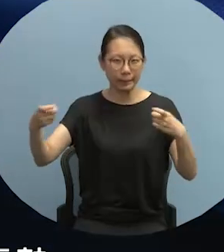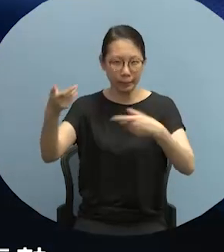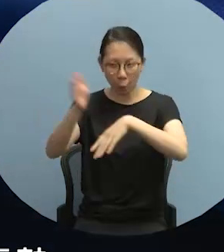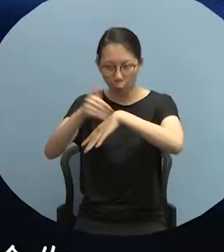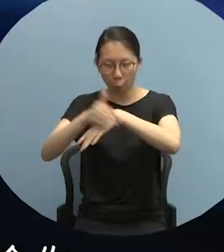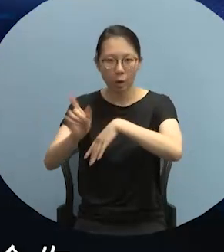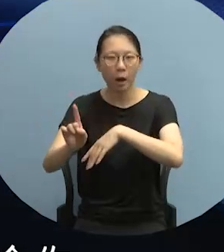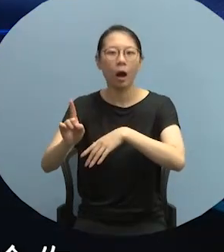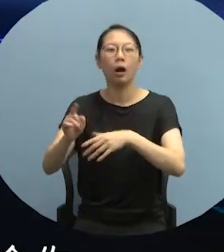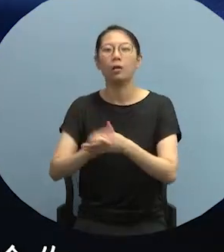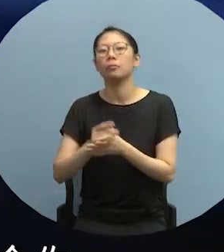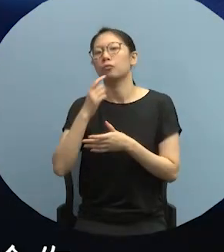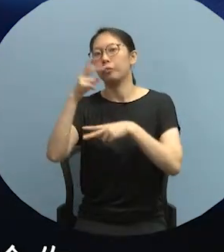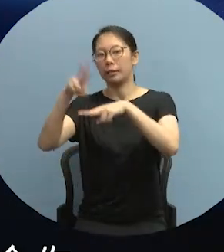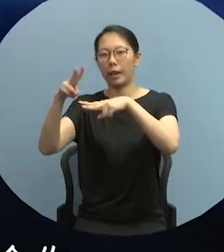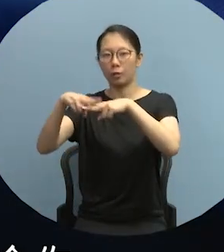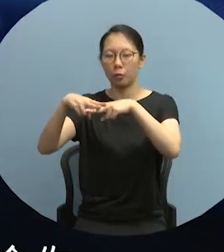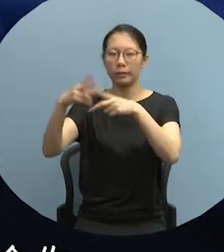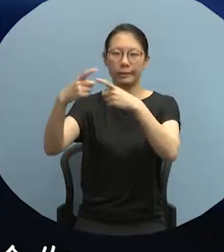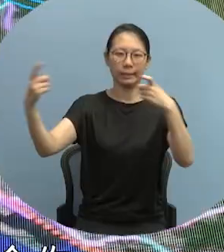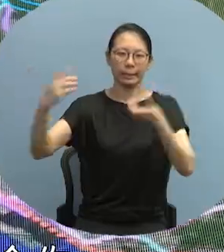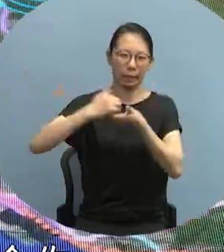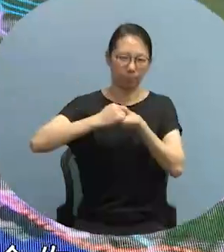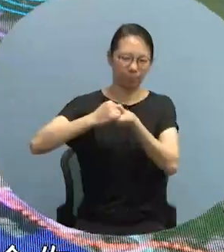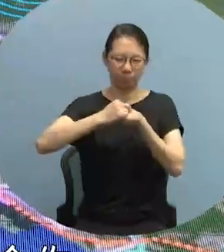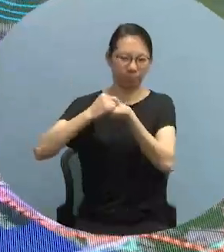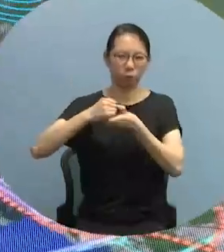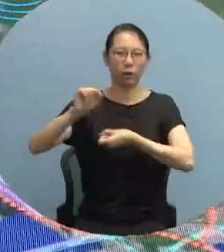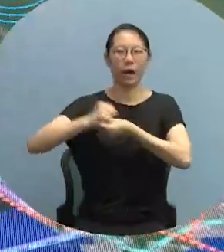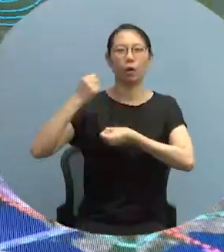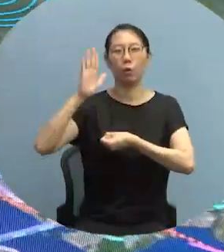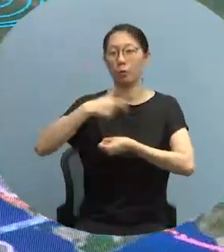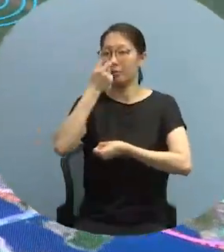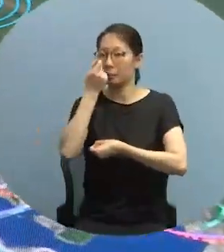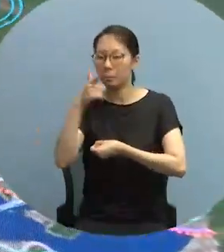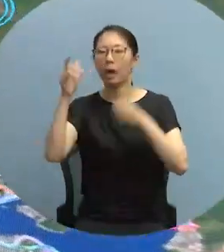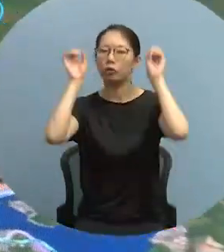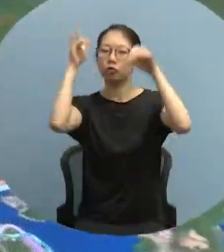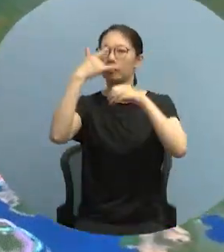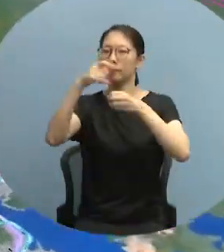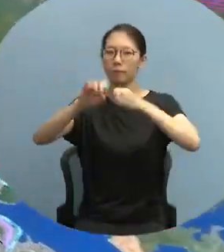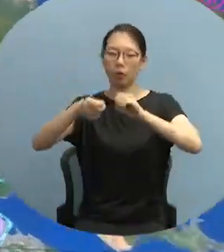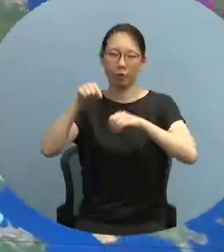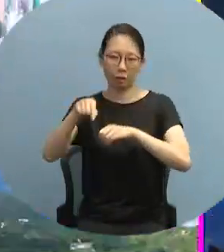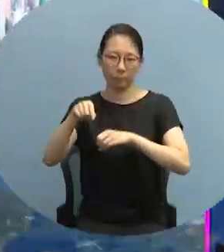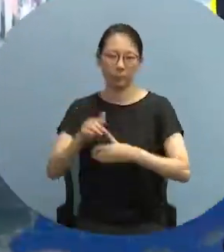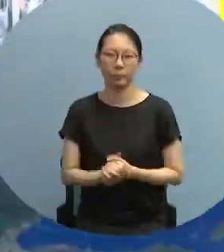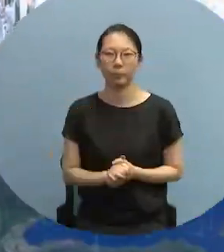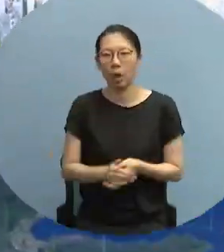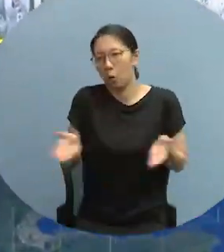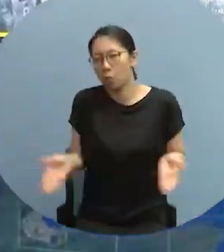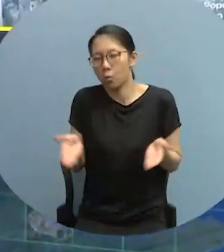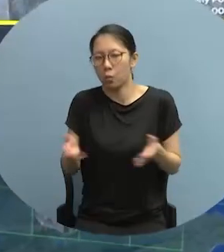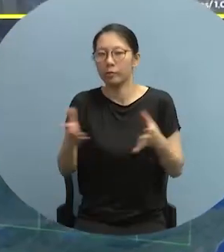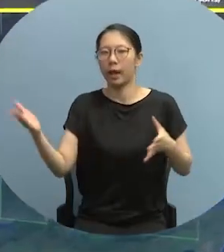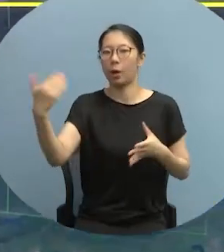勢，加強與內地兄弟城市之間的合作，尤其是在創科產業方面，積極推